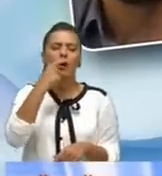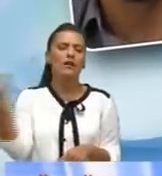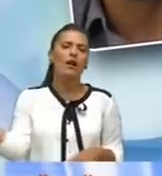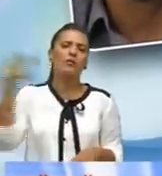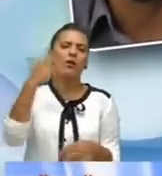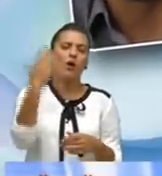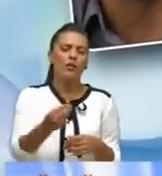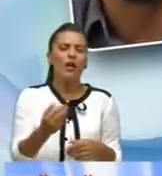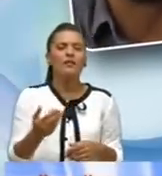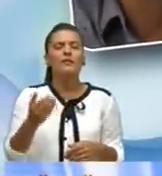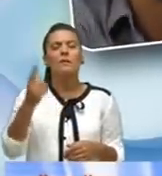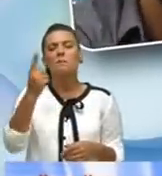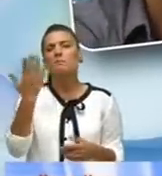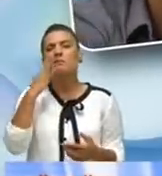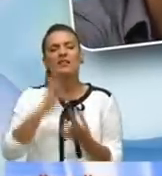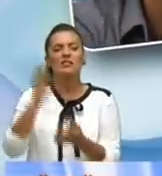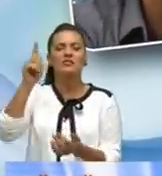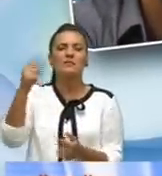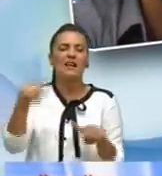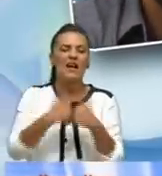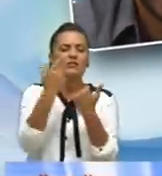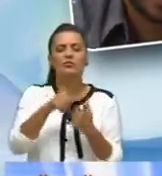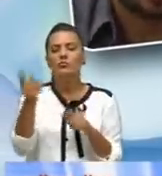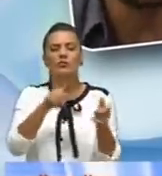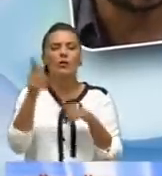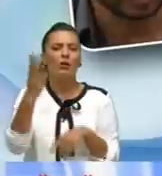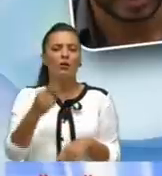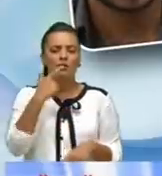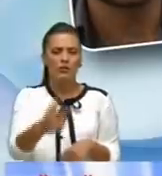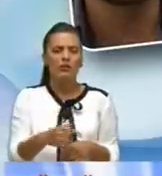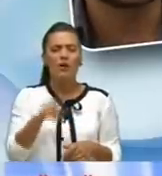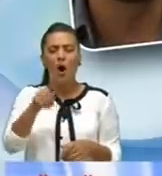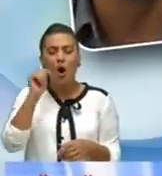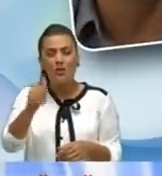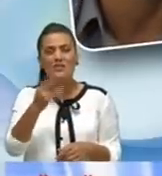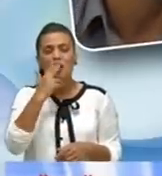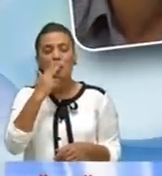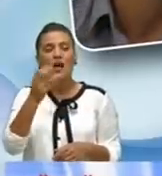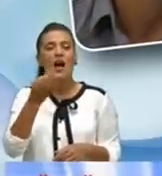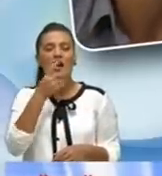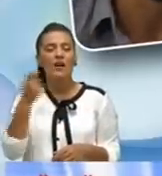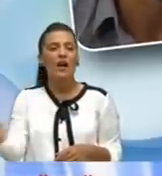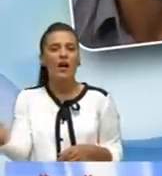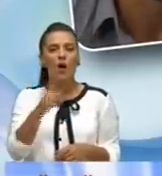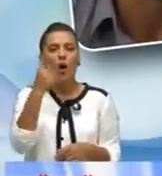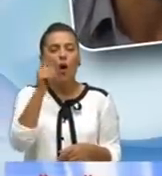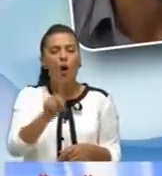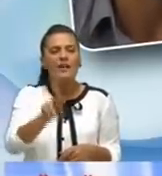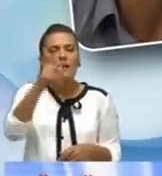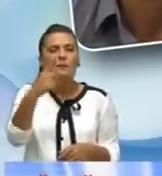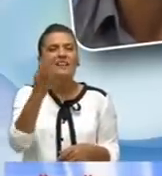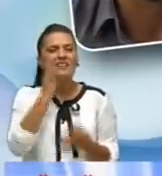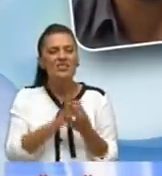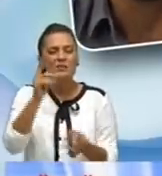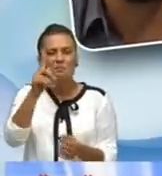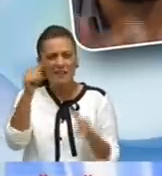olan bilmem ne kişisi bir kaza geçirdi ve şu oldu. O gün Samsun'dan Ankara'ya 17 bin kişi gitti. Hı-hı.